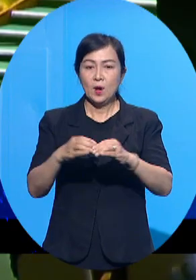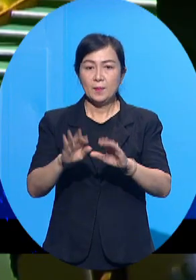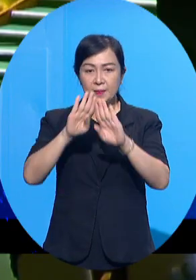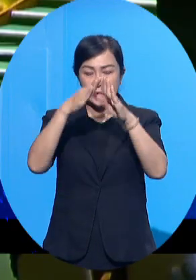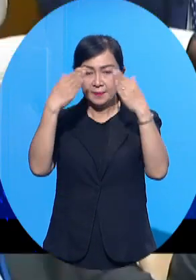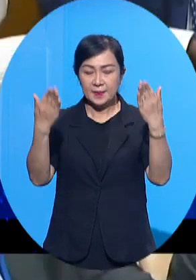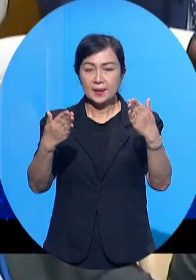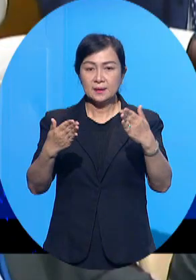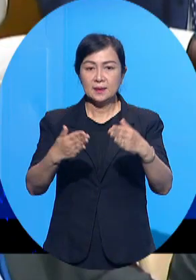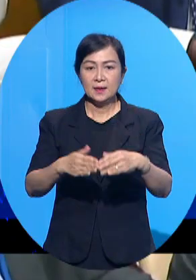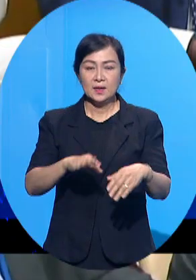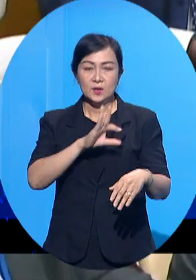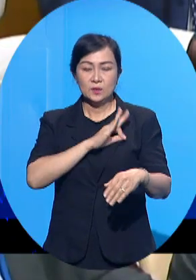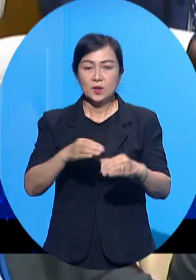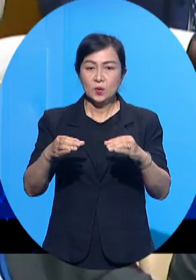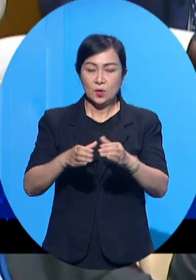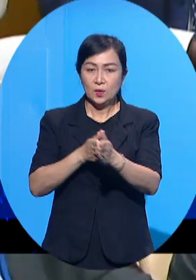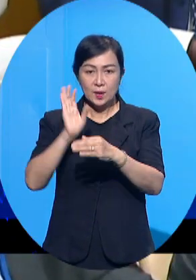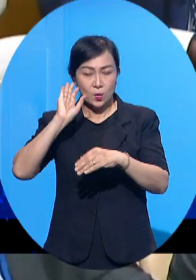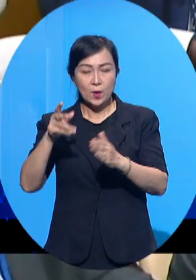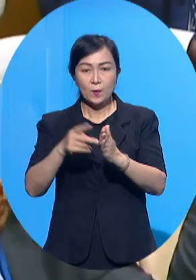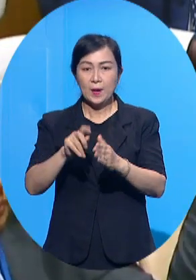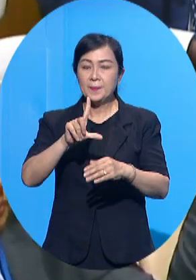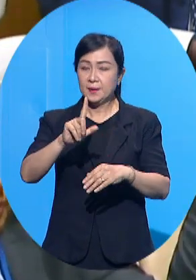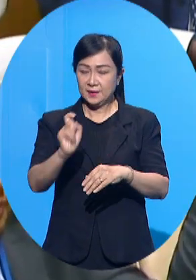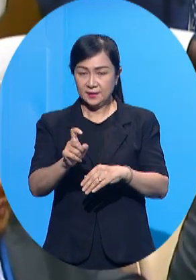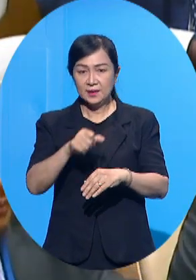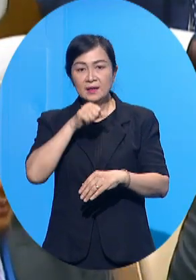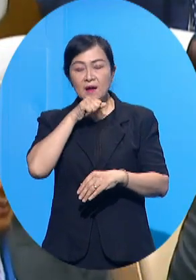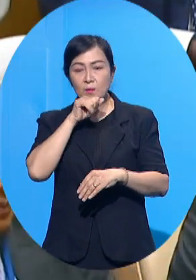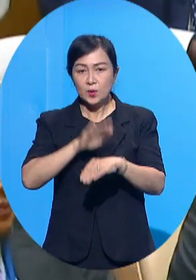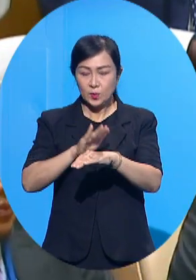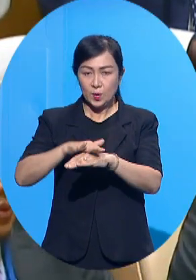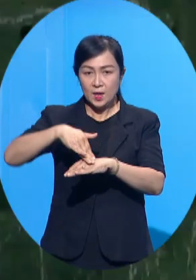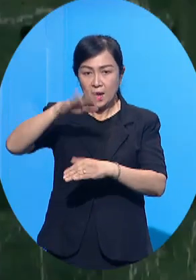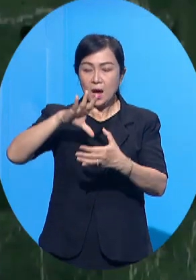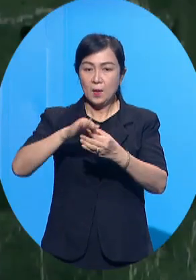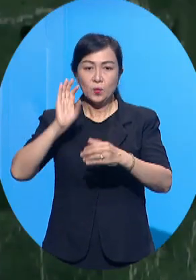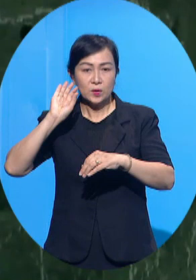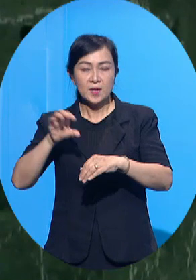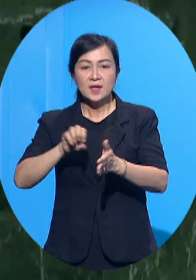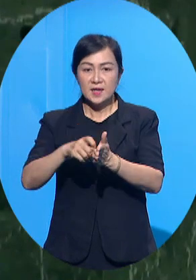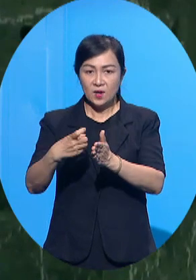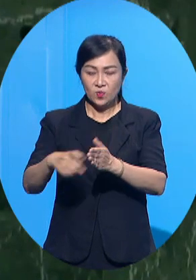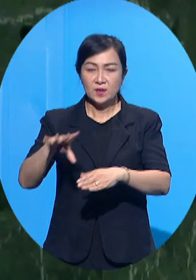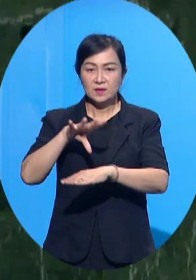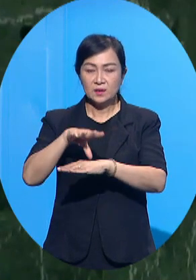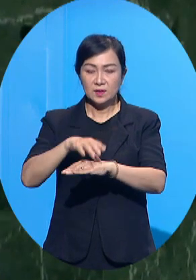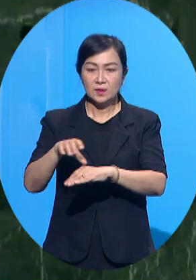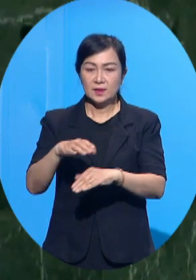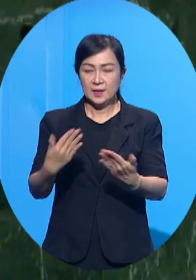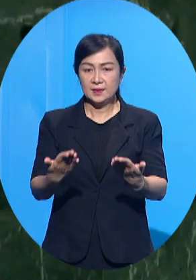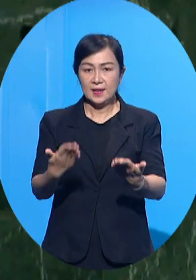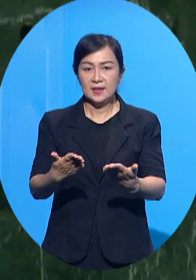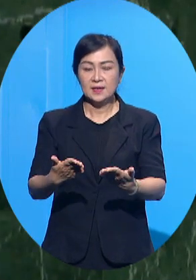khai mạc toàn thể trên cương vị chủ tịch đại hội đồng Liên Hiệp Quốc khóa 79 ông Giang kêu gọi tăng cường hợp tác quốc tế để giả qu thách thức xyên biên giới hiện